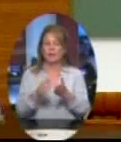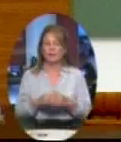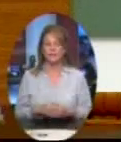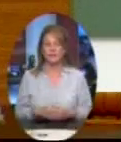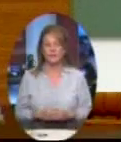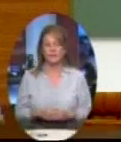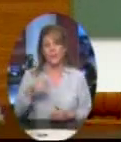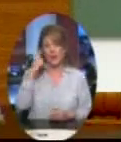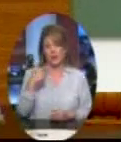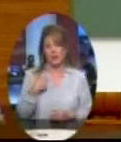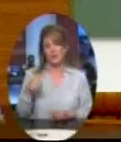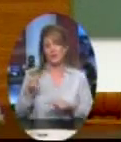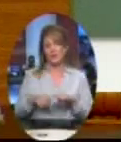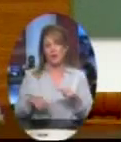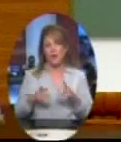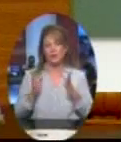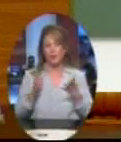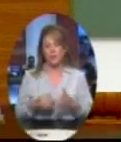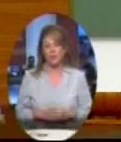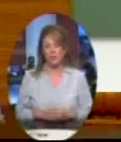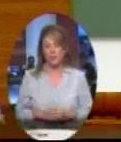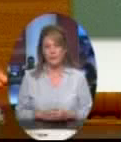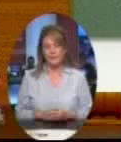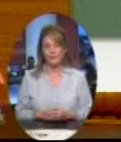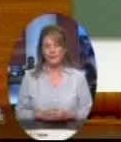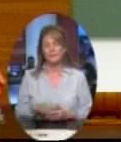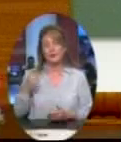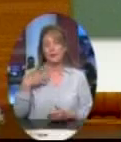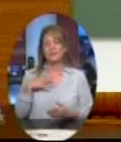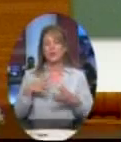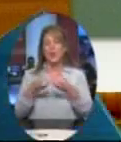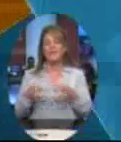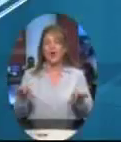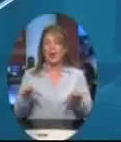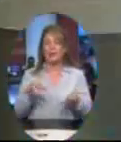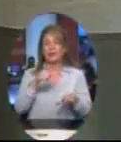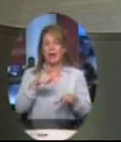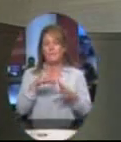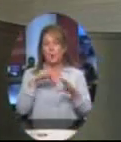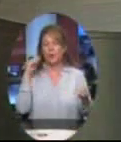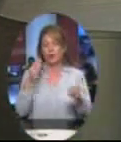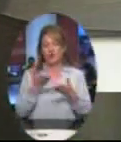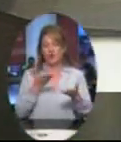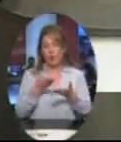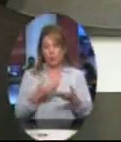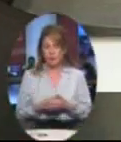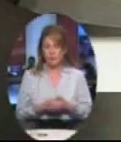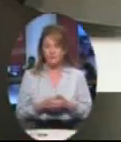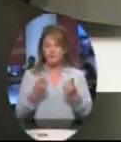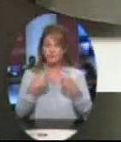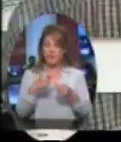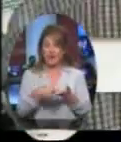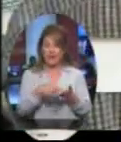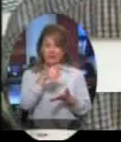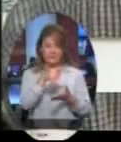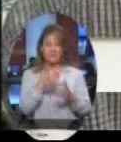שלטעמנו הייתה שגויה מאוד, בעצם לפרק את ענף מוניות השירות. ועדת הכספים קיימה דיון